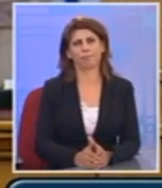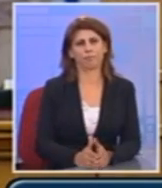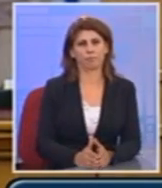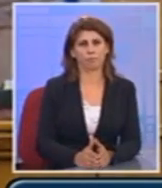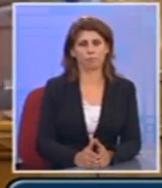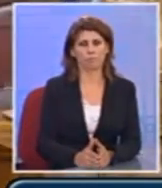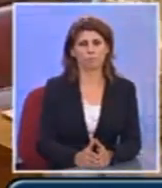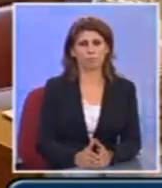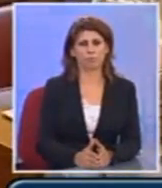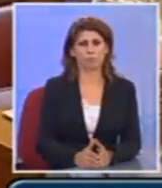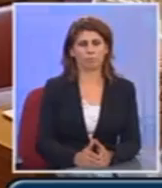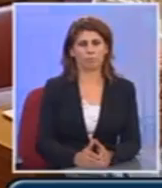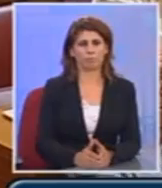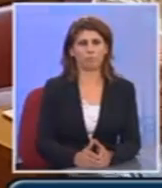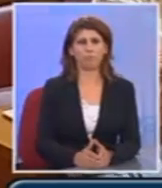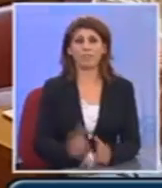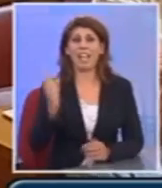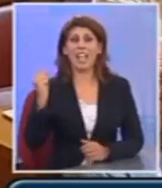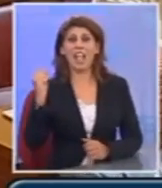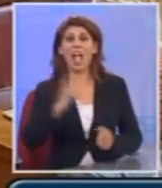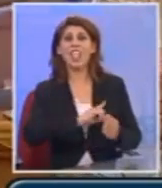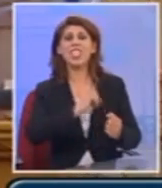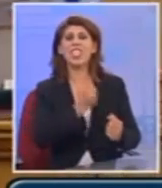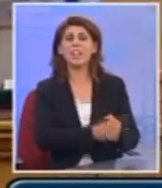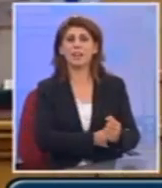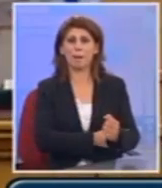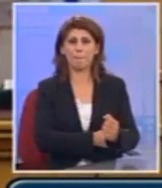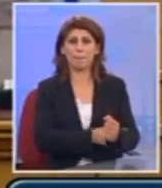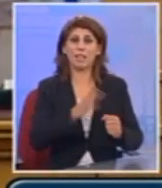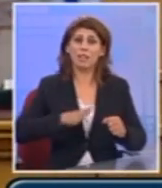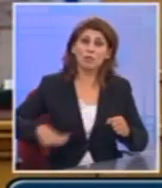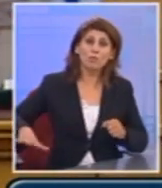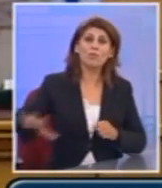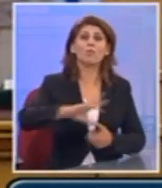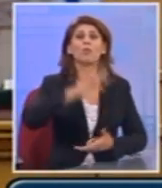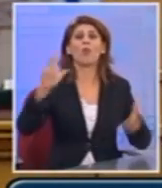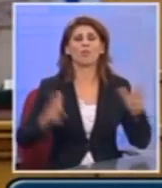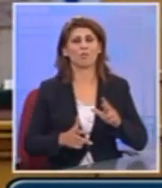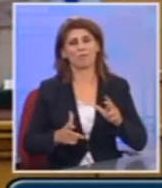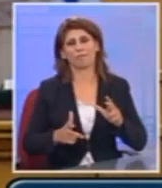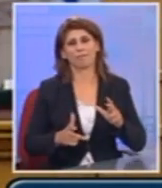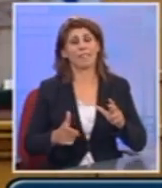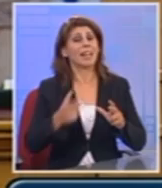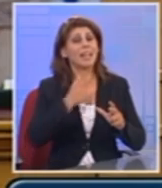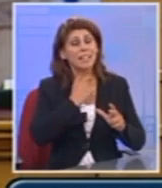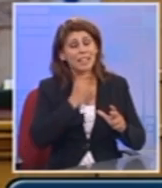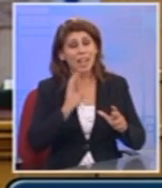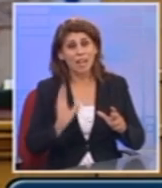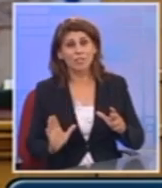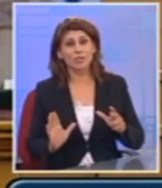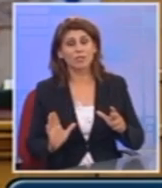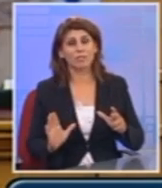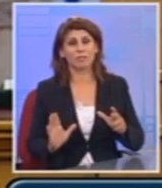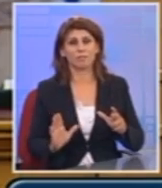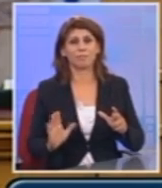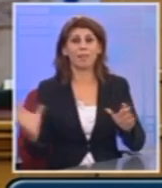χαρακτήρα δύναμη λοιπόν για τους λαούς του κόσμου χρειάζονται την